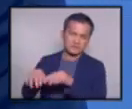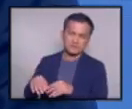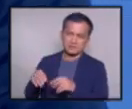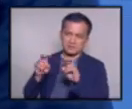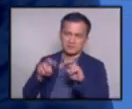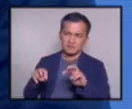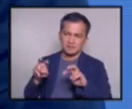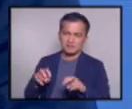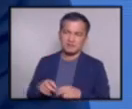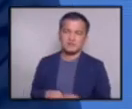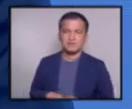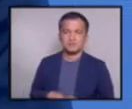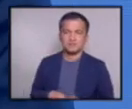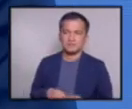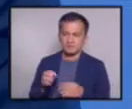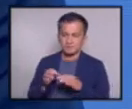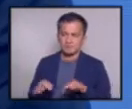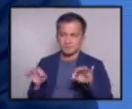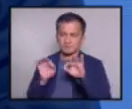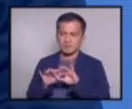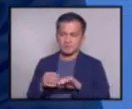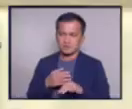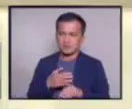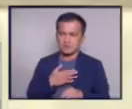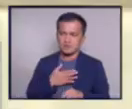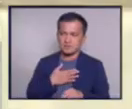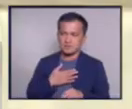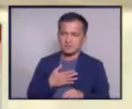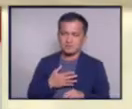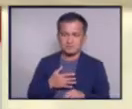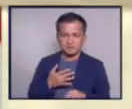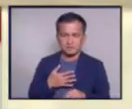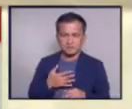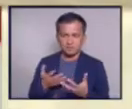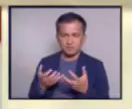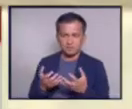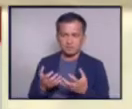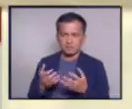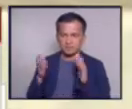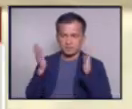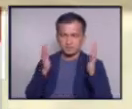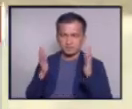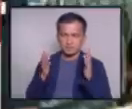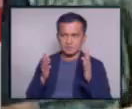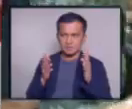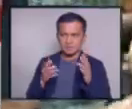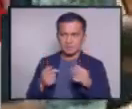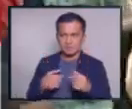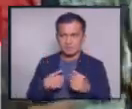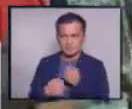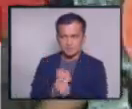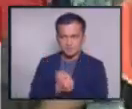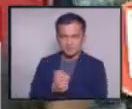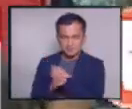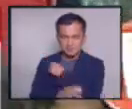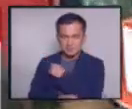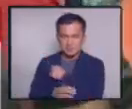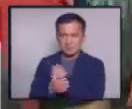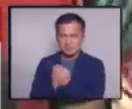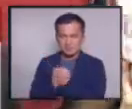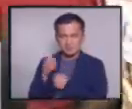survey. Ang importante yung aking damdamin. I want to serve. I love my country. I love my fellow